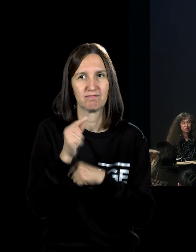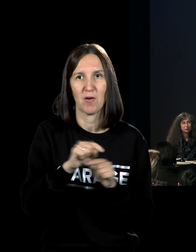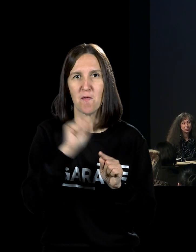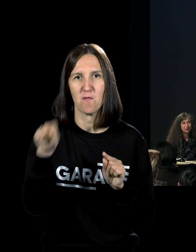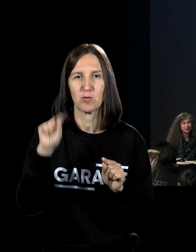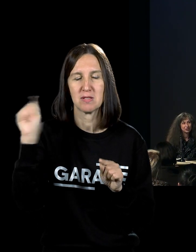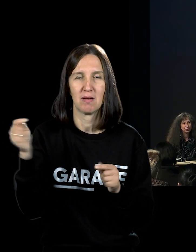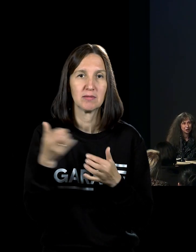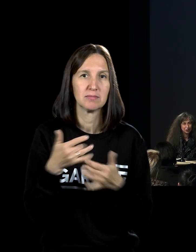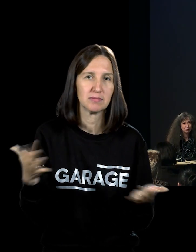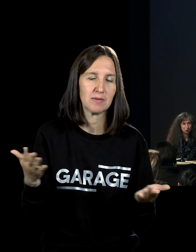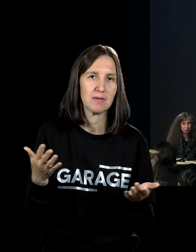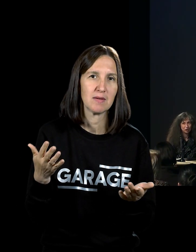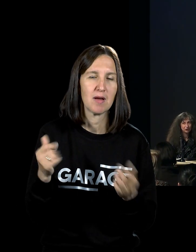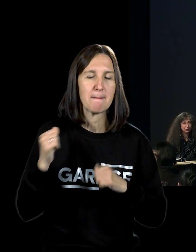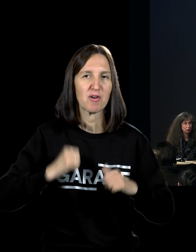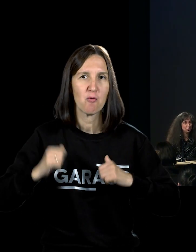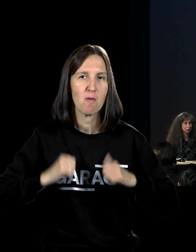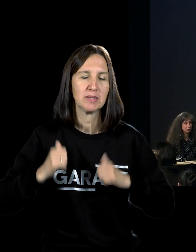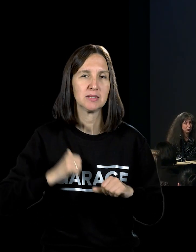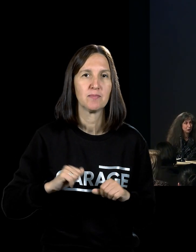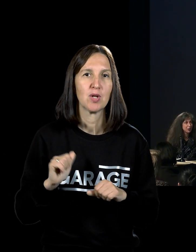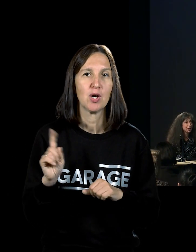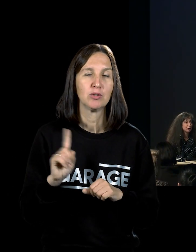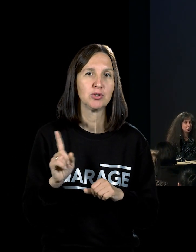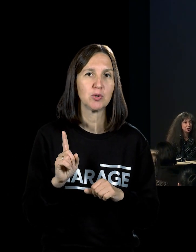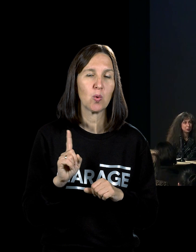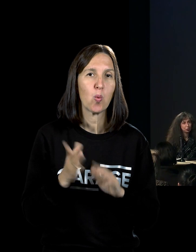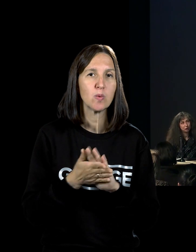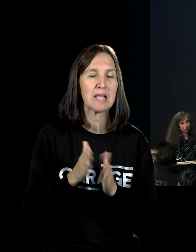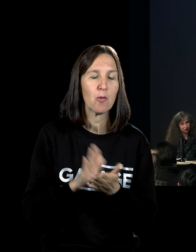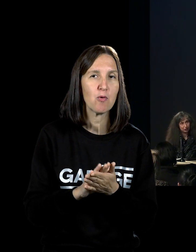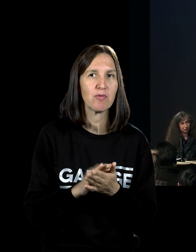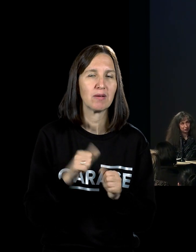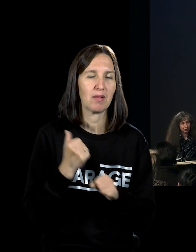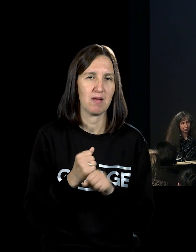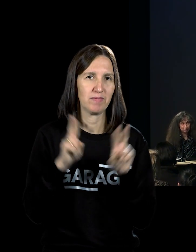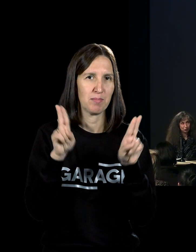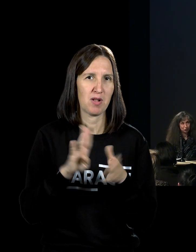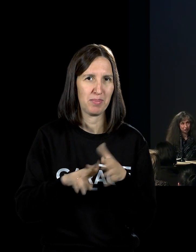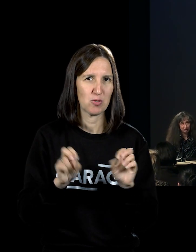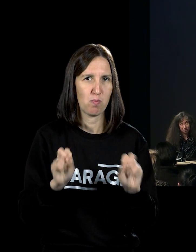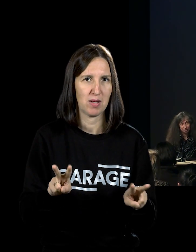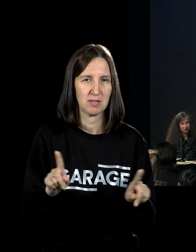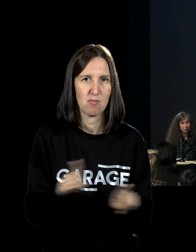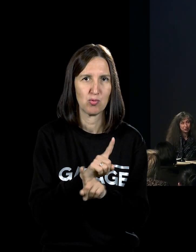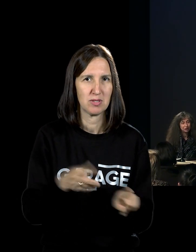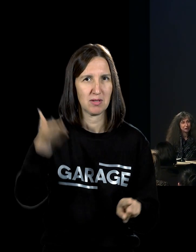были совсем другие тогда, что тогда можно было сделать что-то такое, что сейчас просто нельзя сделать.